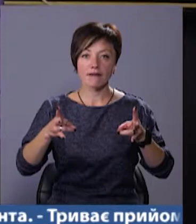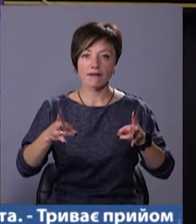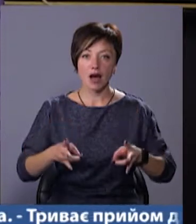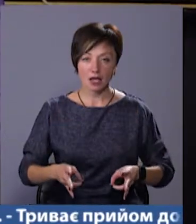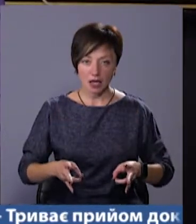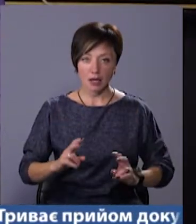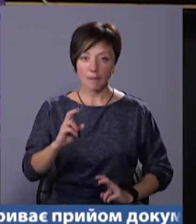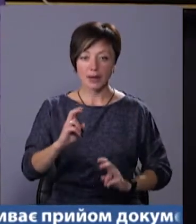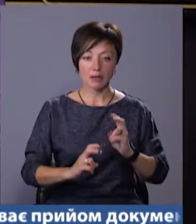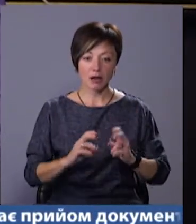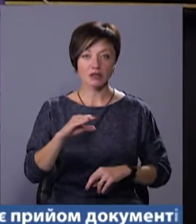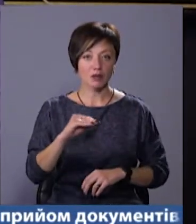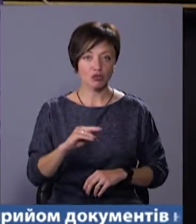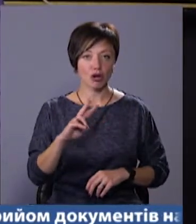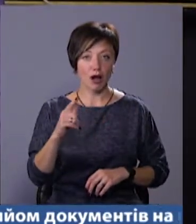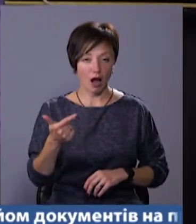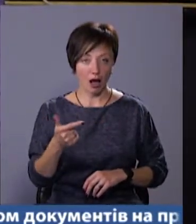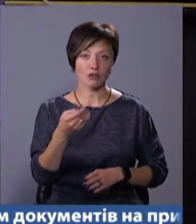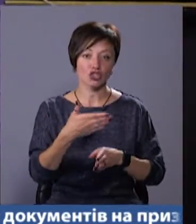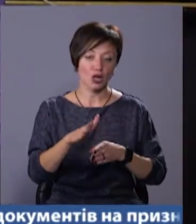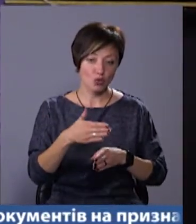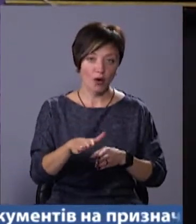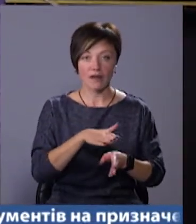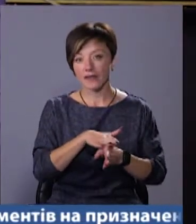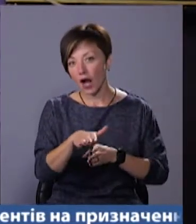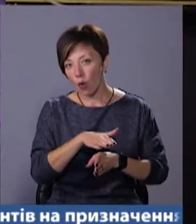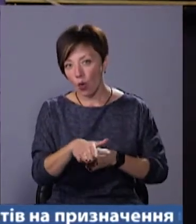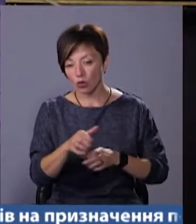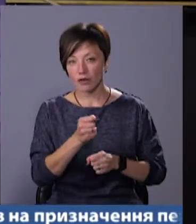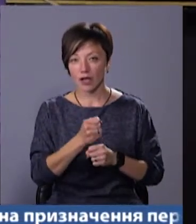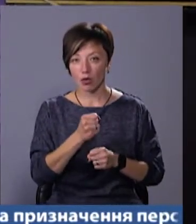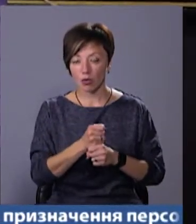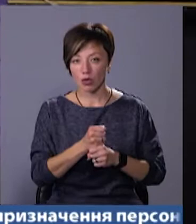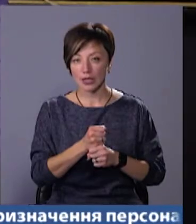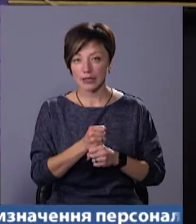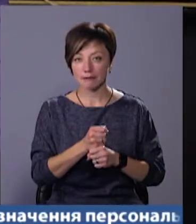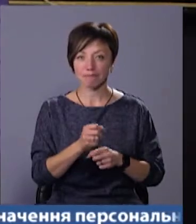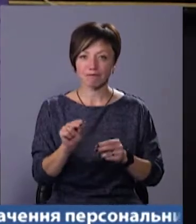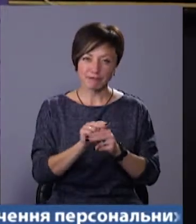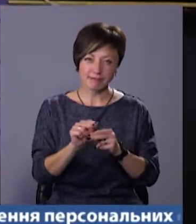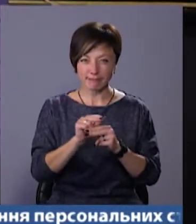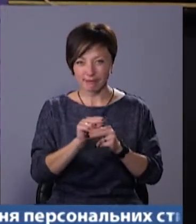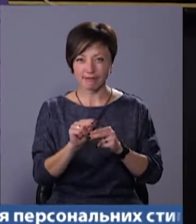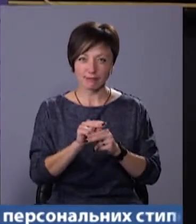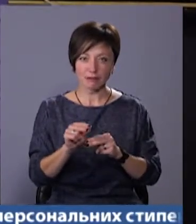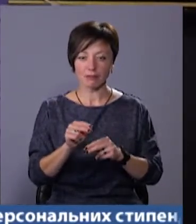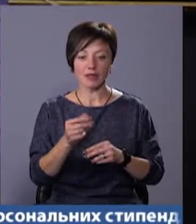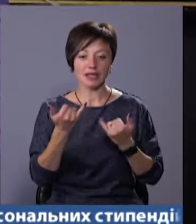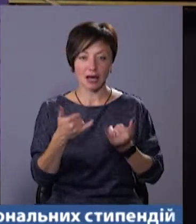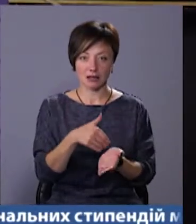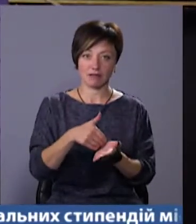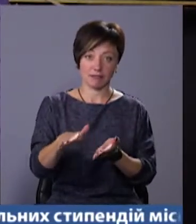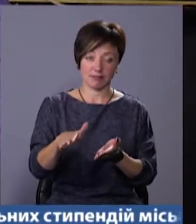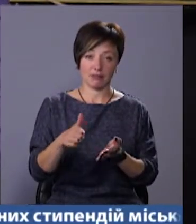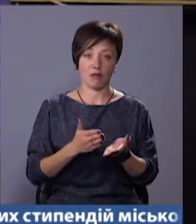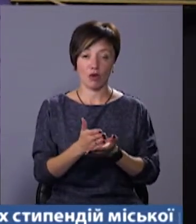підприємством ЖКГ, і вони частково виконували ті роботи, підтягували ті їхні хвости. Зараз, коли вони від тих послуг відмовилися,